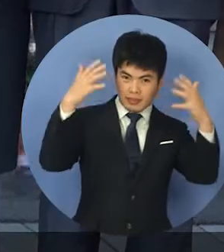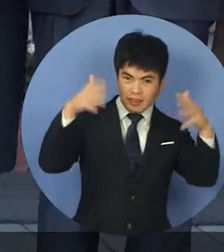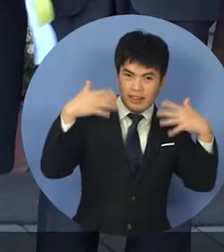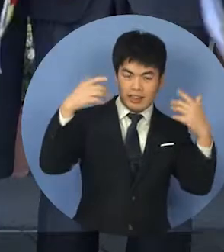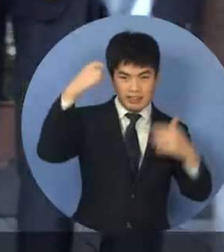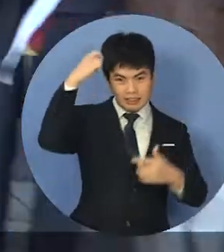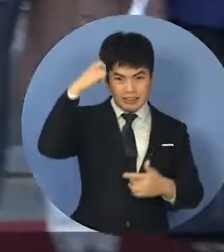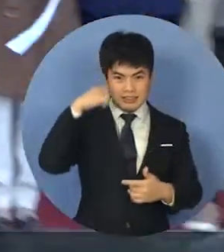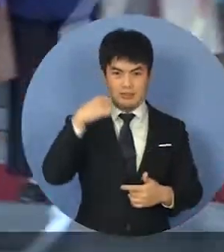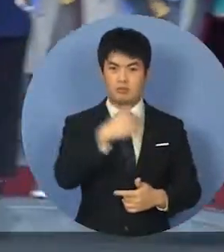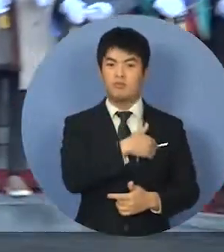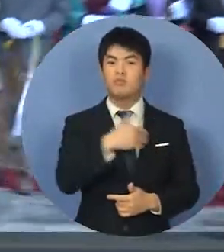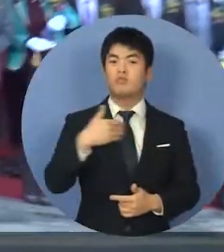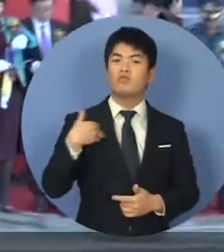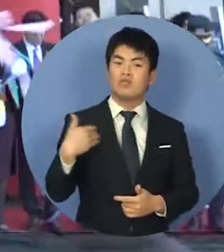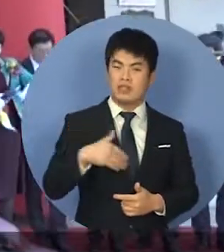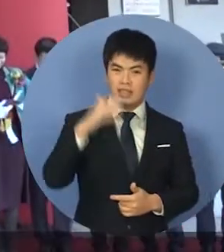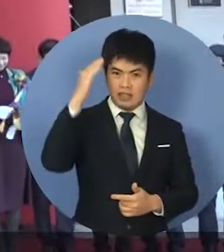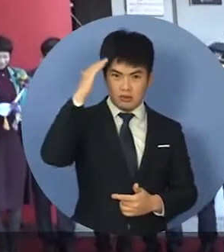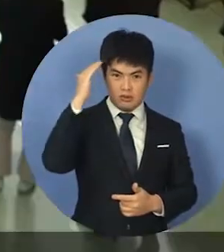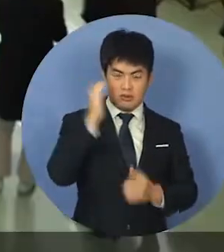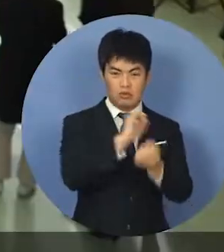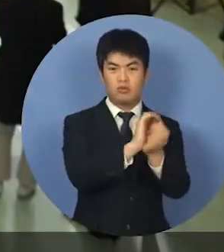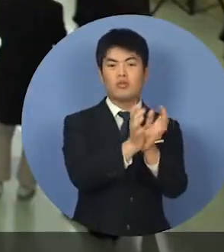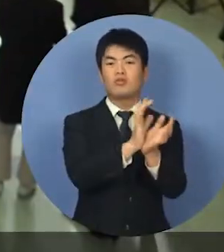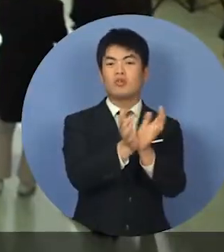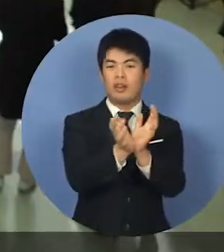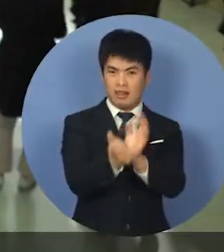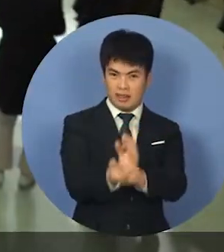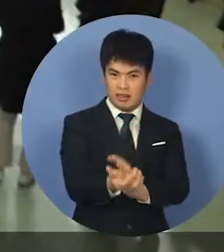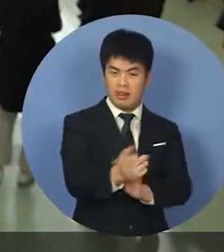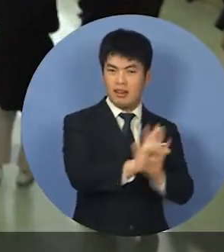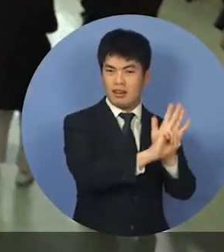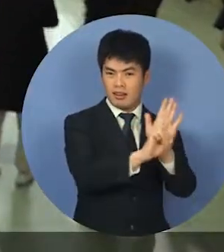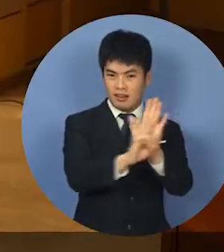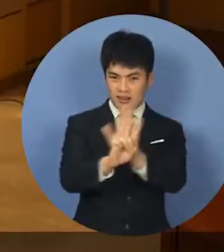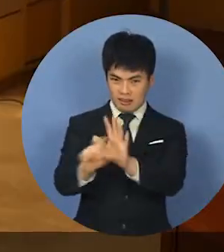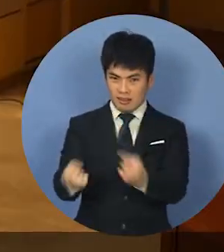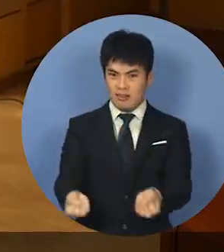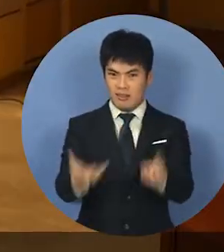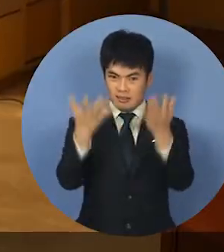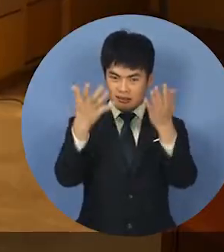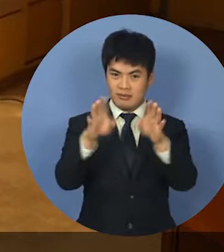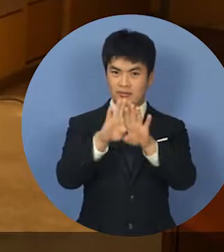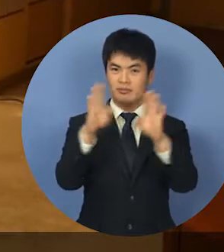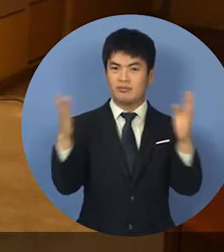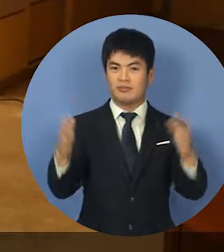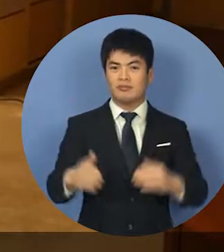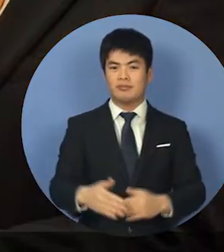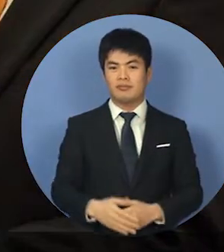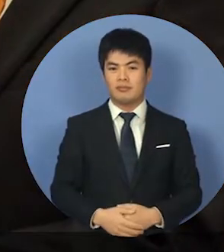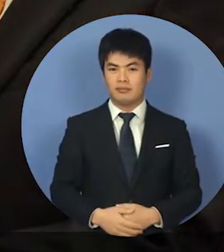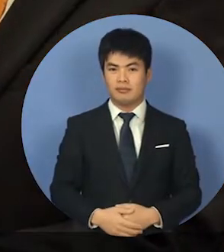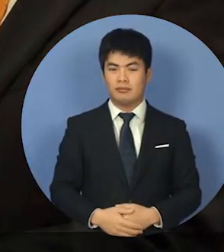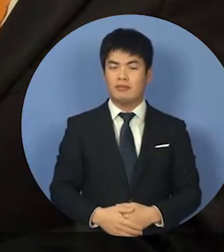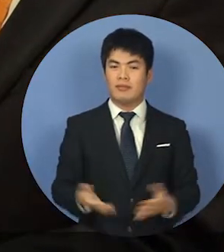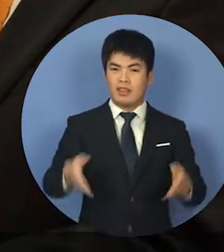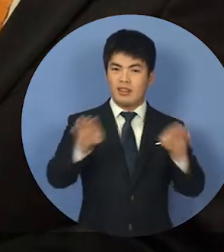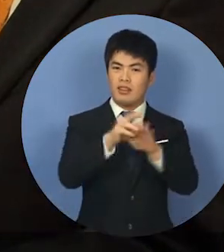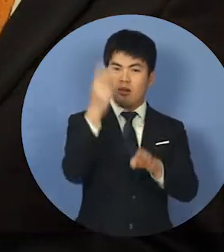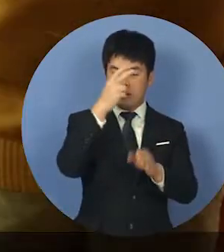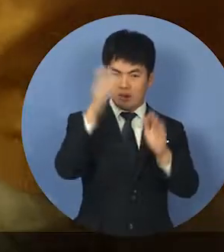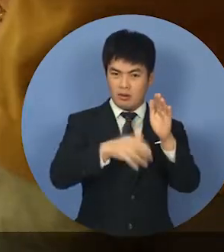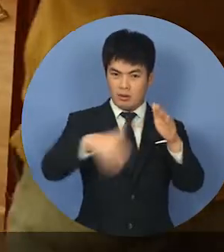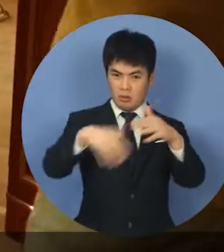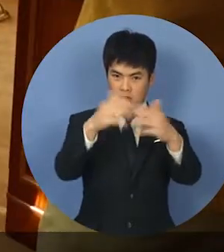가을 정취를 마음껏 감상할 수 있는 국화 전시회가 열렸습니다. 천안시 시설관리공단 제3대